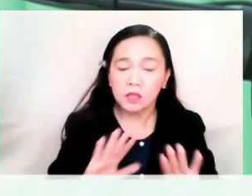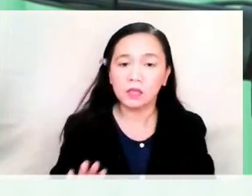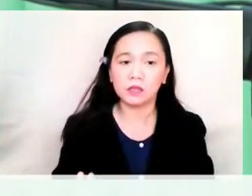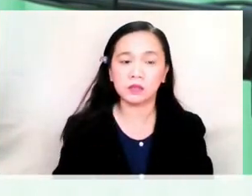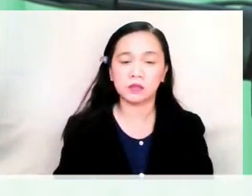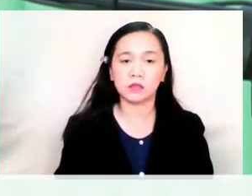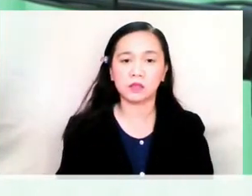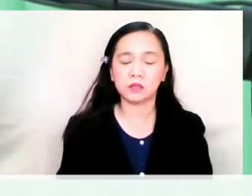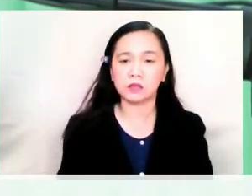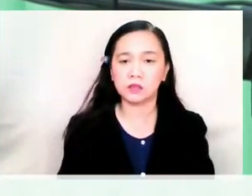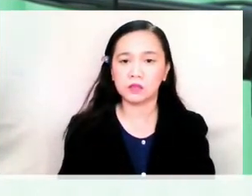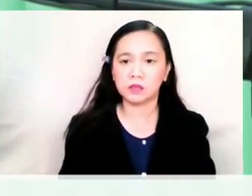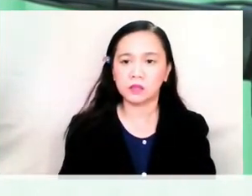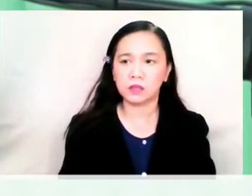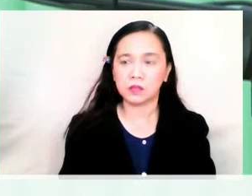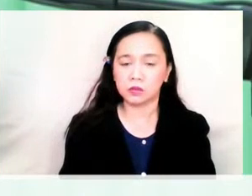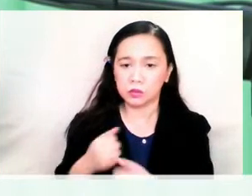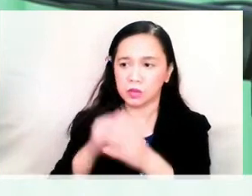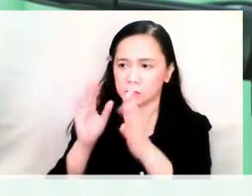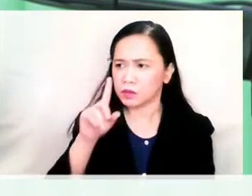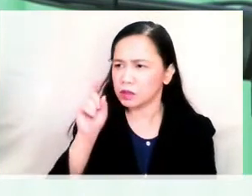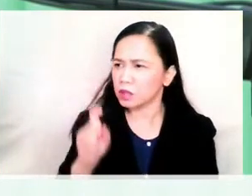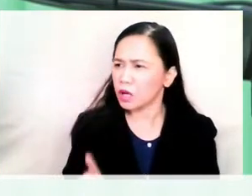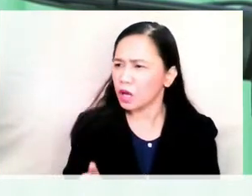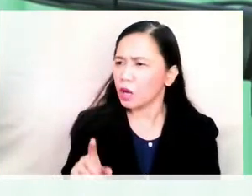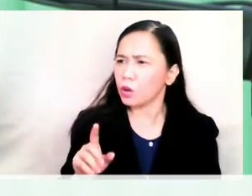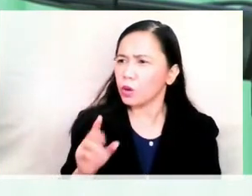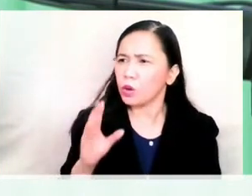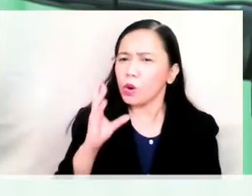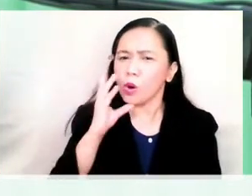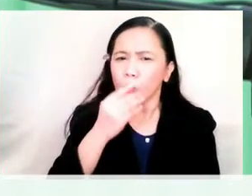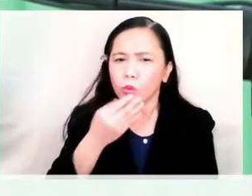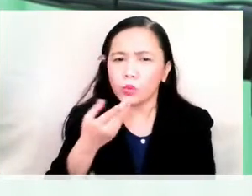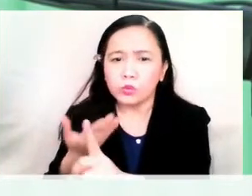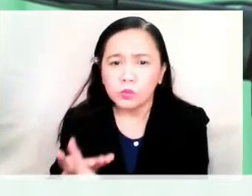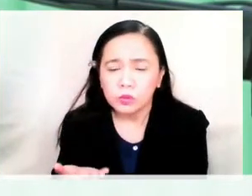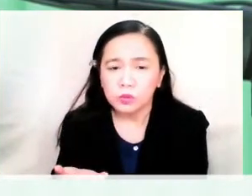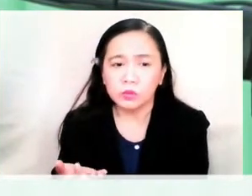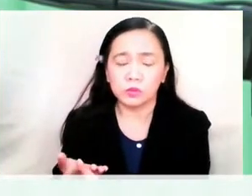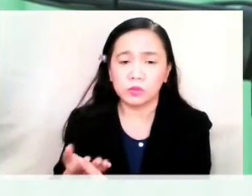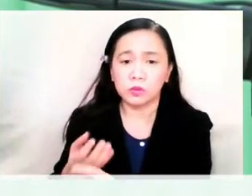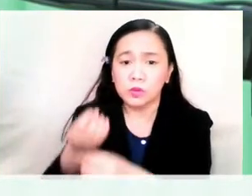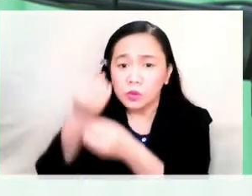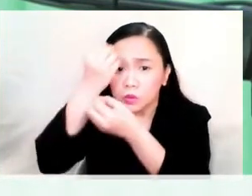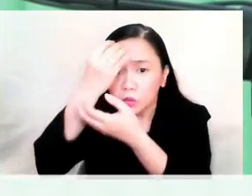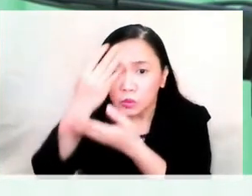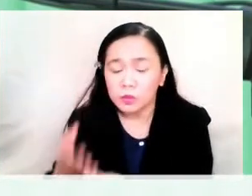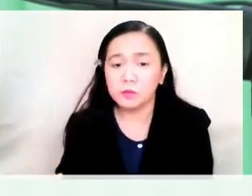kaya ito? At sinusunod maging ng hangin at ng dagat.